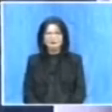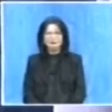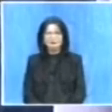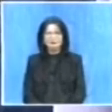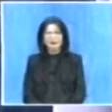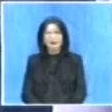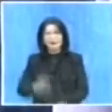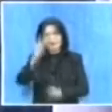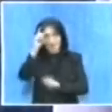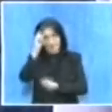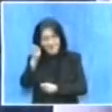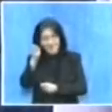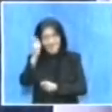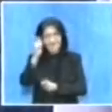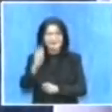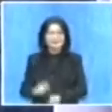yang saya hormati